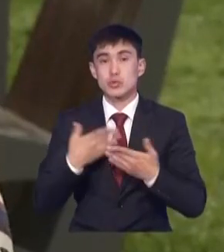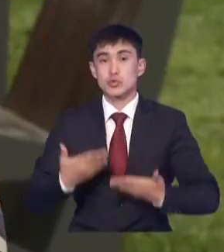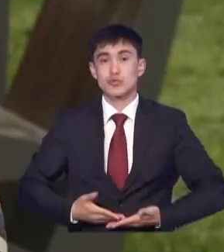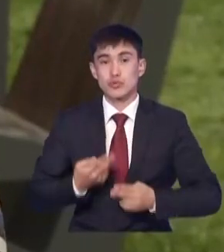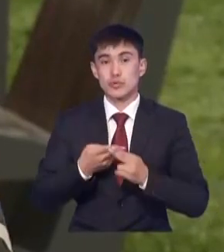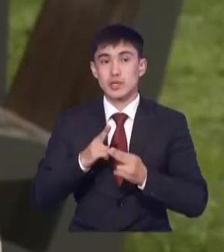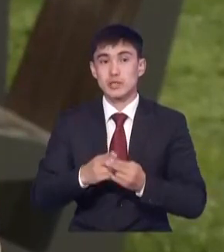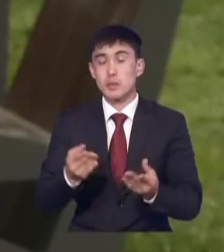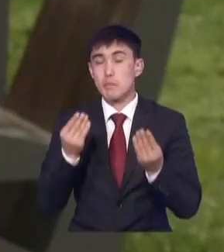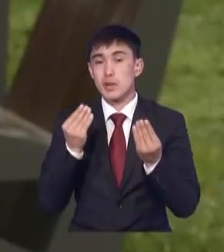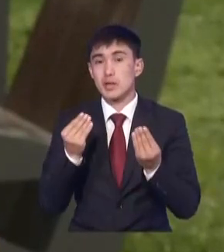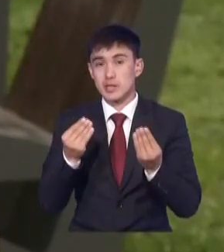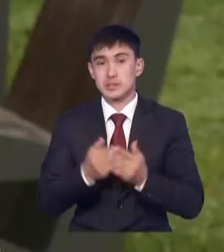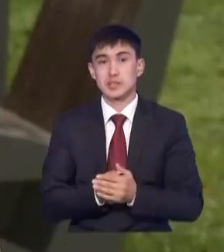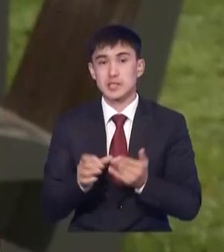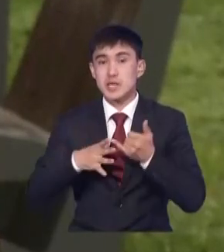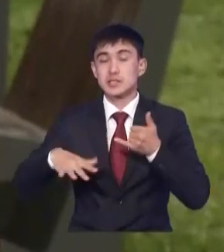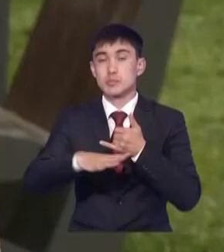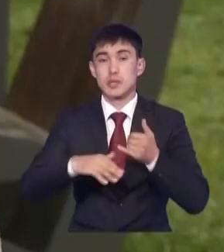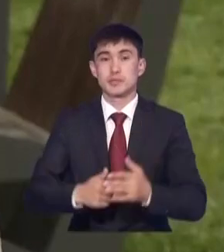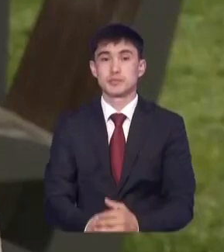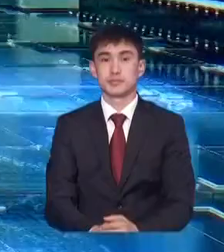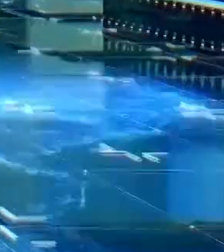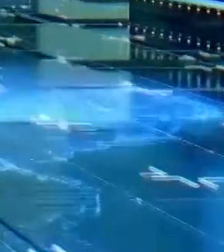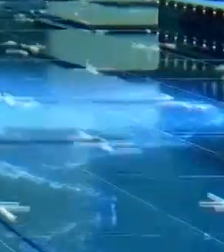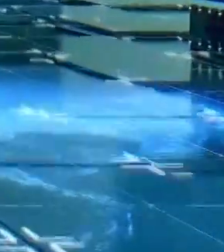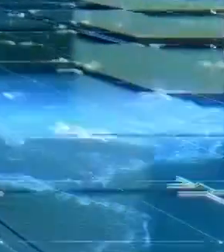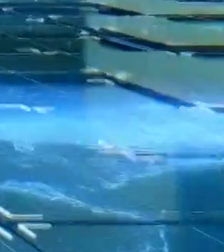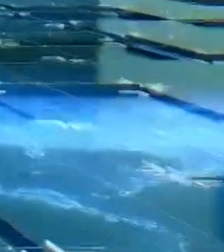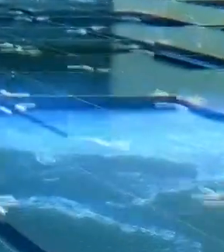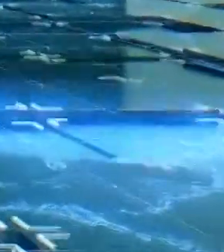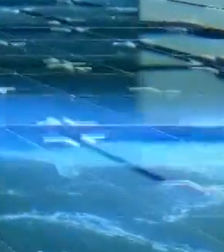на этой прекрасной земле.